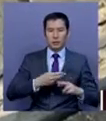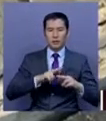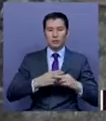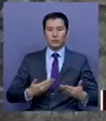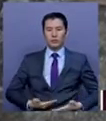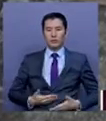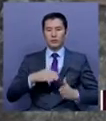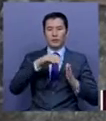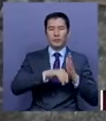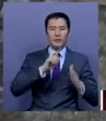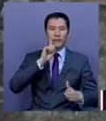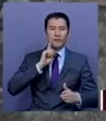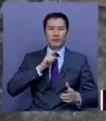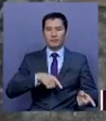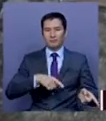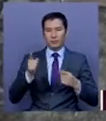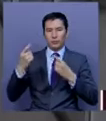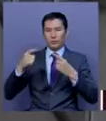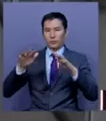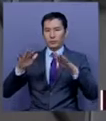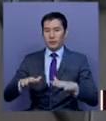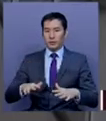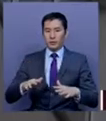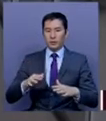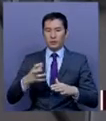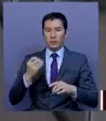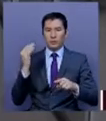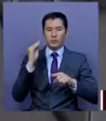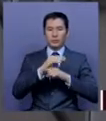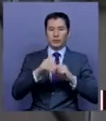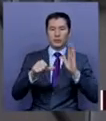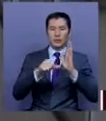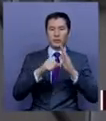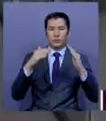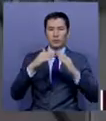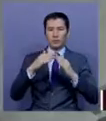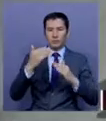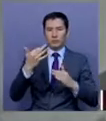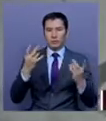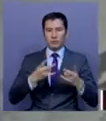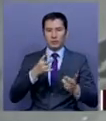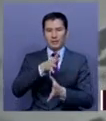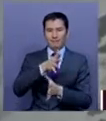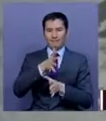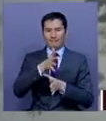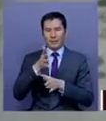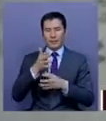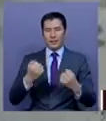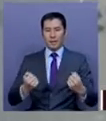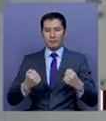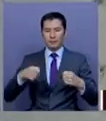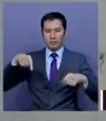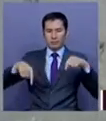тұрғындары уақытша пәтерлерге көшірілген еді. Сондай-ақ, қосымша тағы 6 үйді бекіту керек деген қорытынды шыққан. Олар